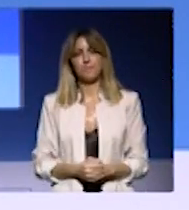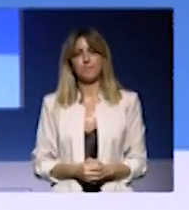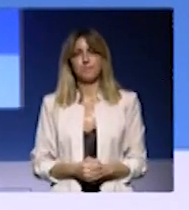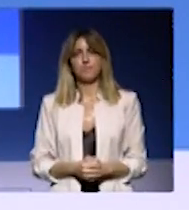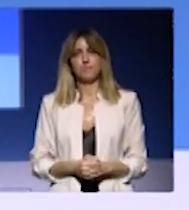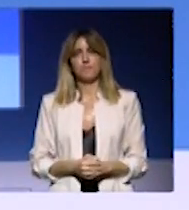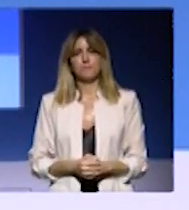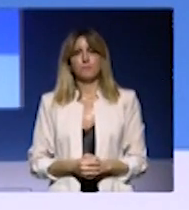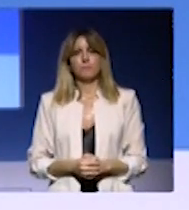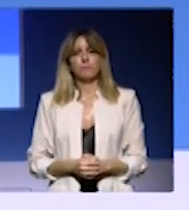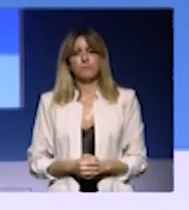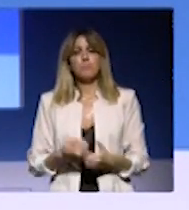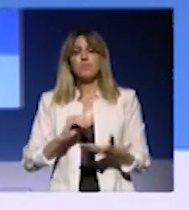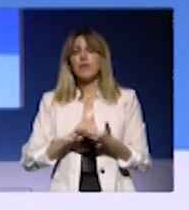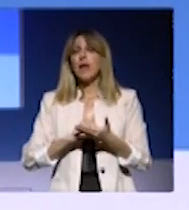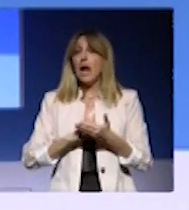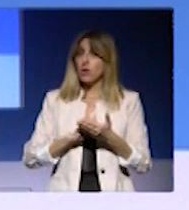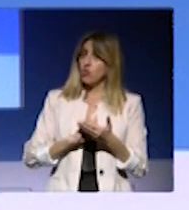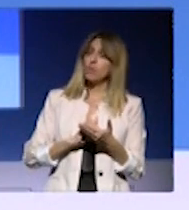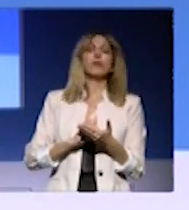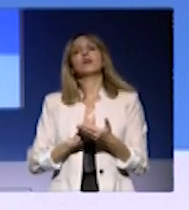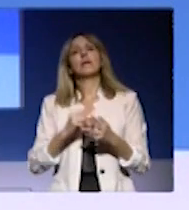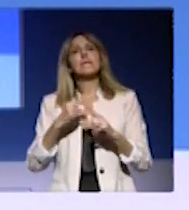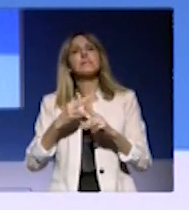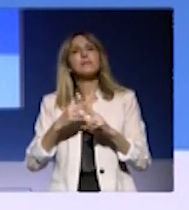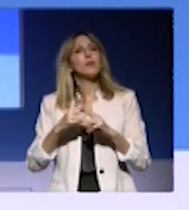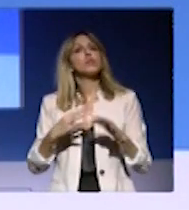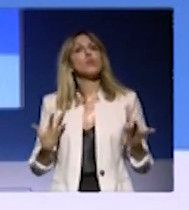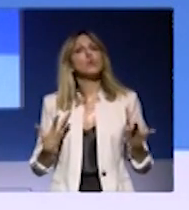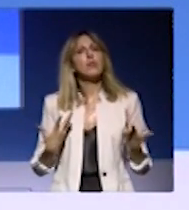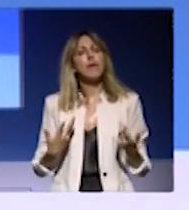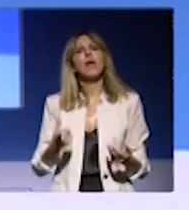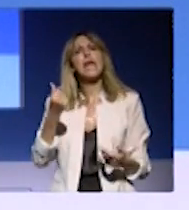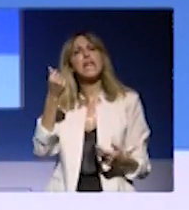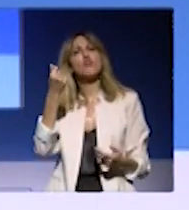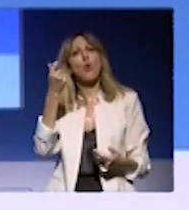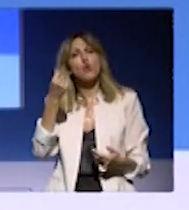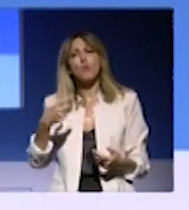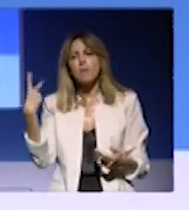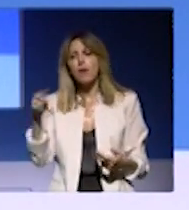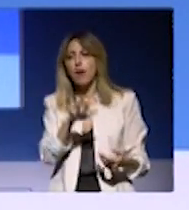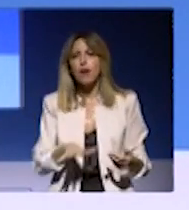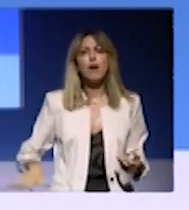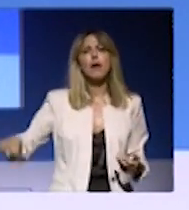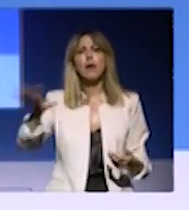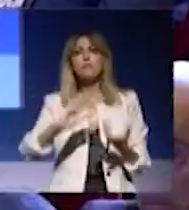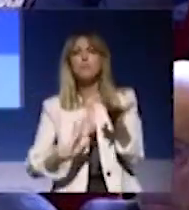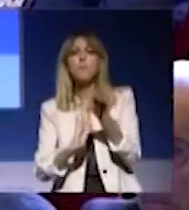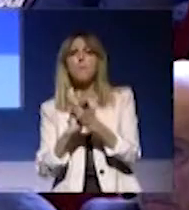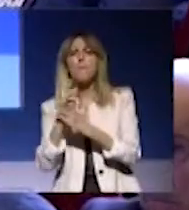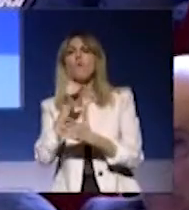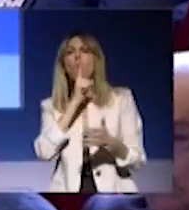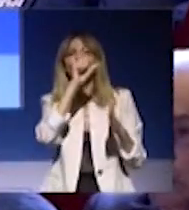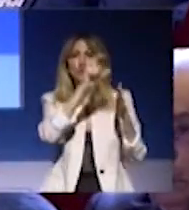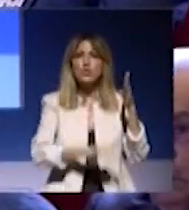ότι η τοπική οικονομία ακολουθεί στον δρόμο τον οποίο χάραξε το Κώστα Ναβαρίνο.